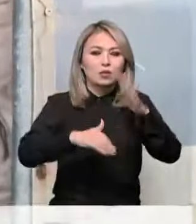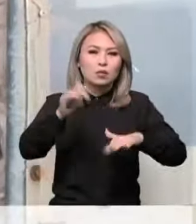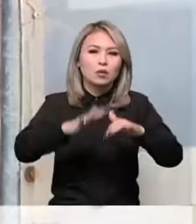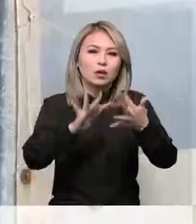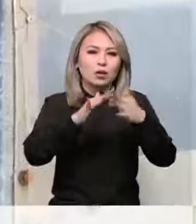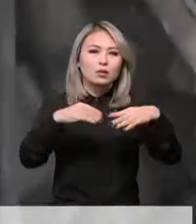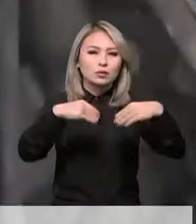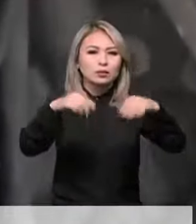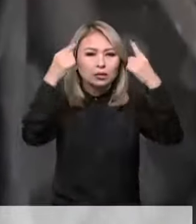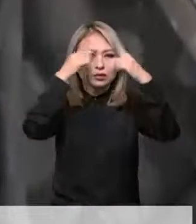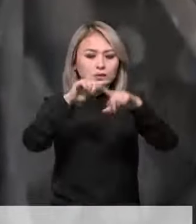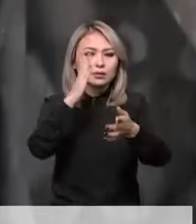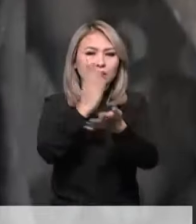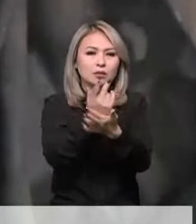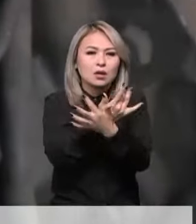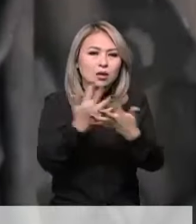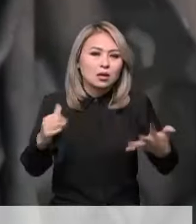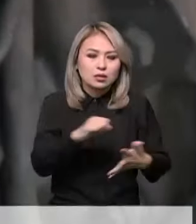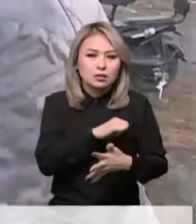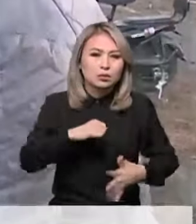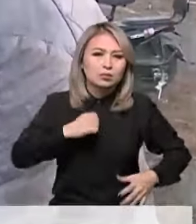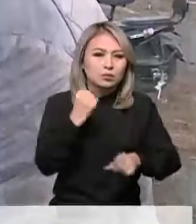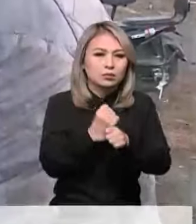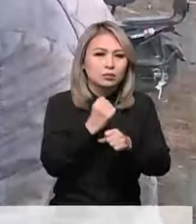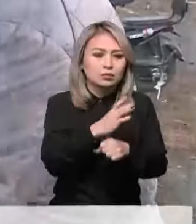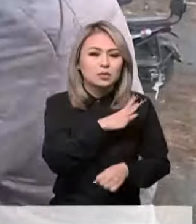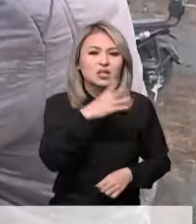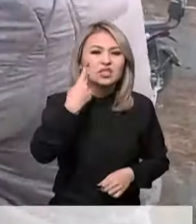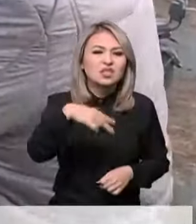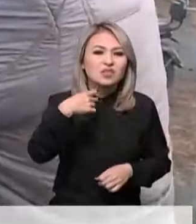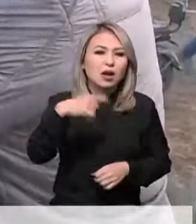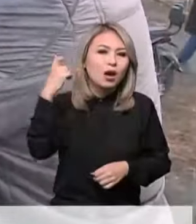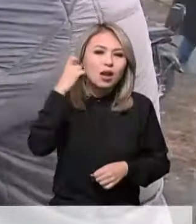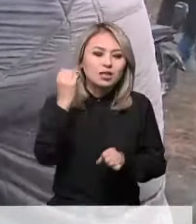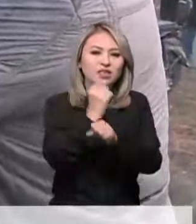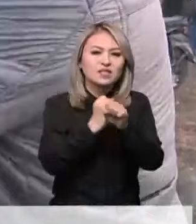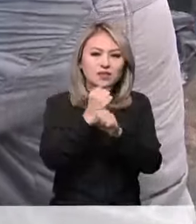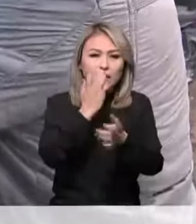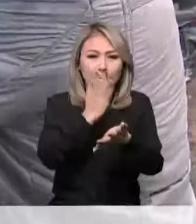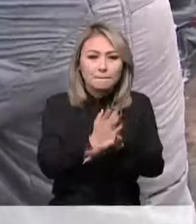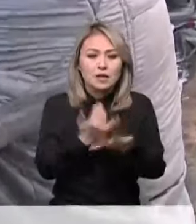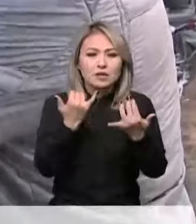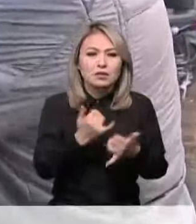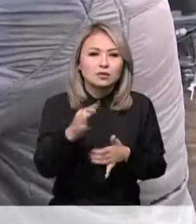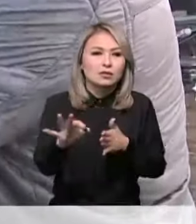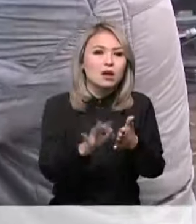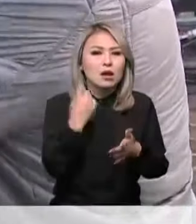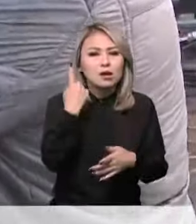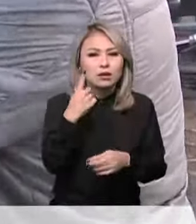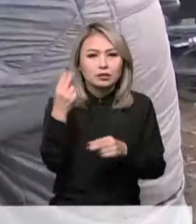шаруашылық техникасының түр-түрі бар. Бәрін өзі құрастырған. 20 лет этот двигатель ездит, ни разу не